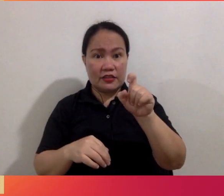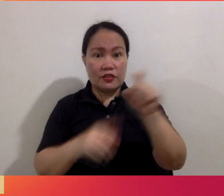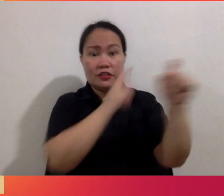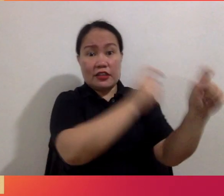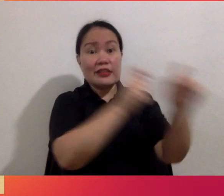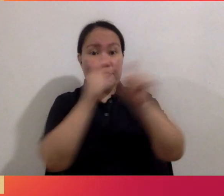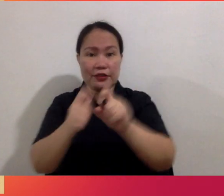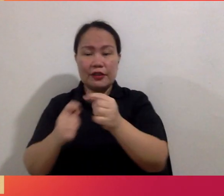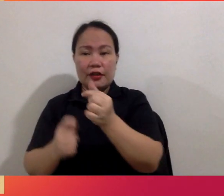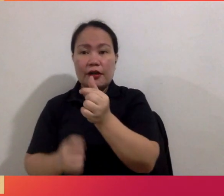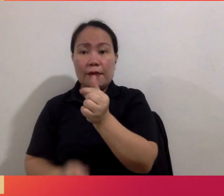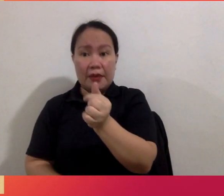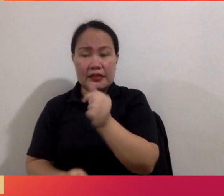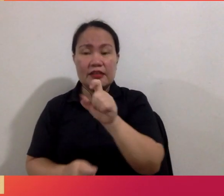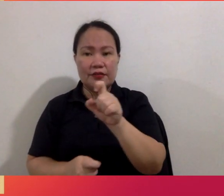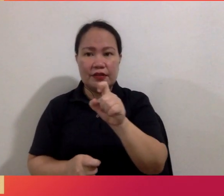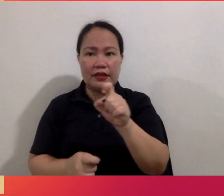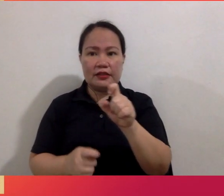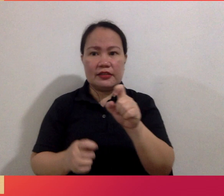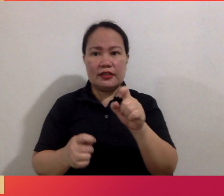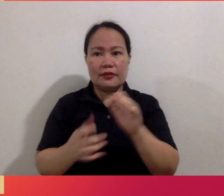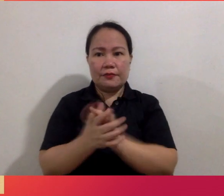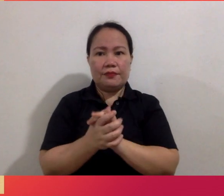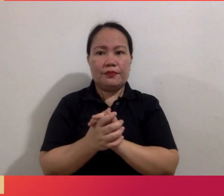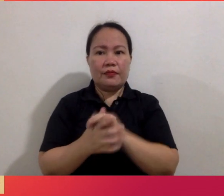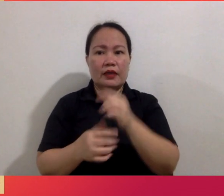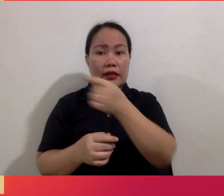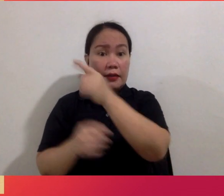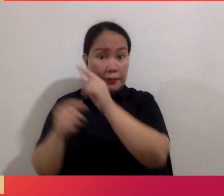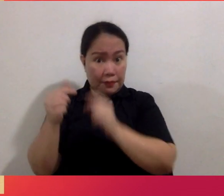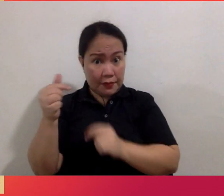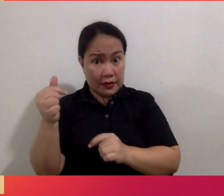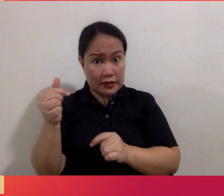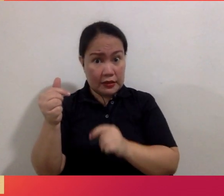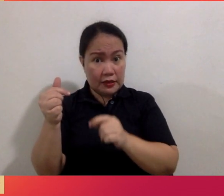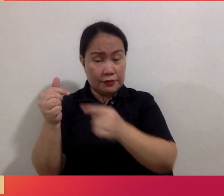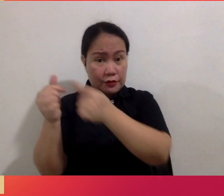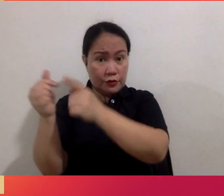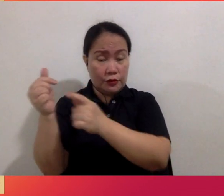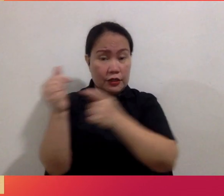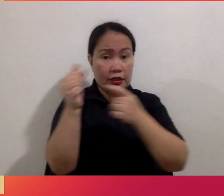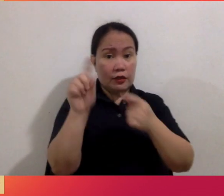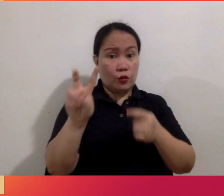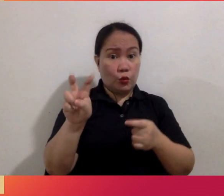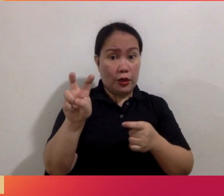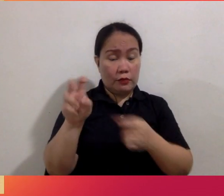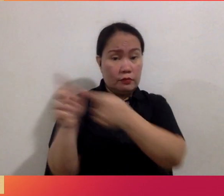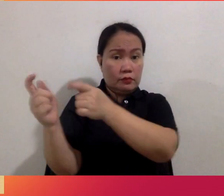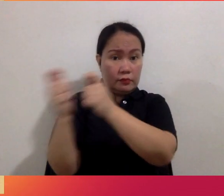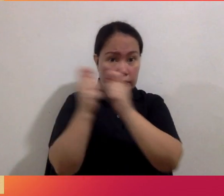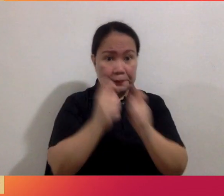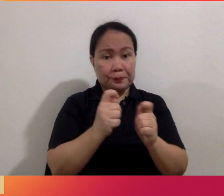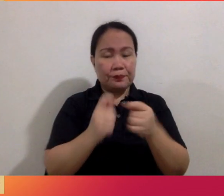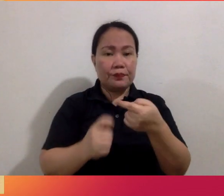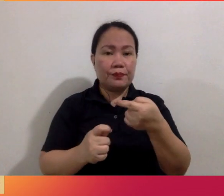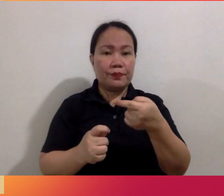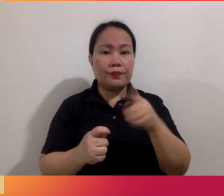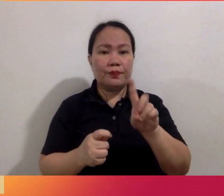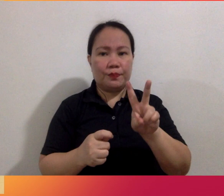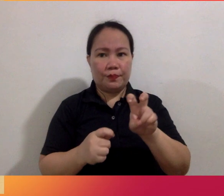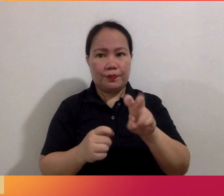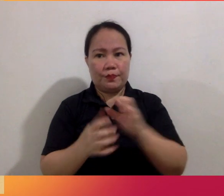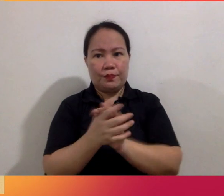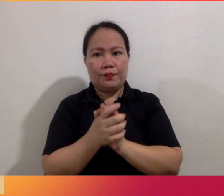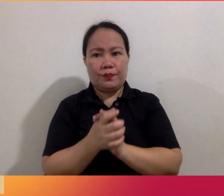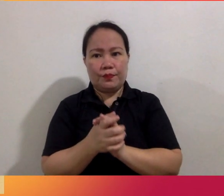side, positive x na siya. And then yung positive 12, nilipat natin, kaya naging negative 12 yan. Combine lang natin yung similar terms